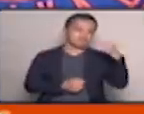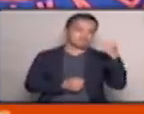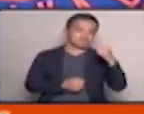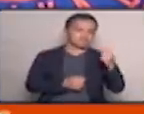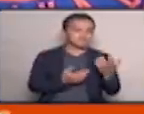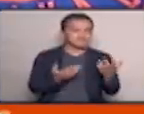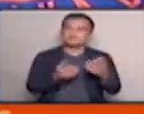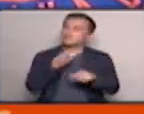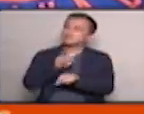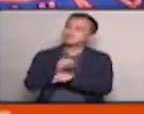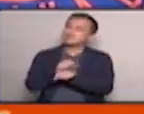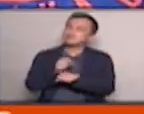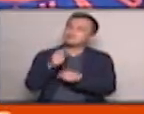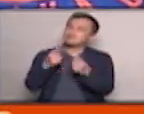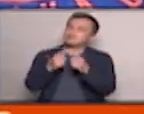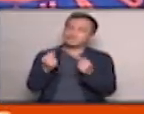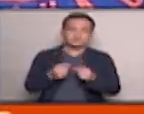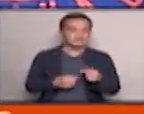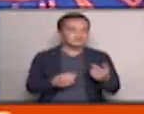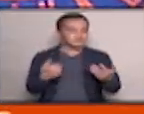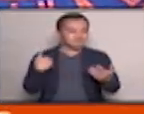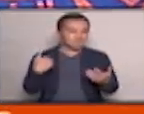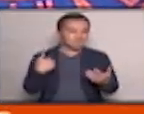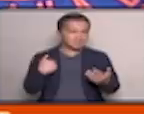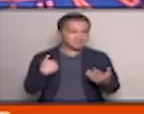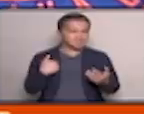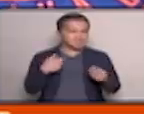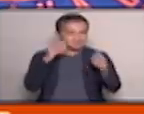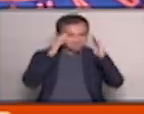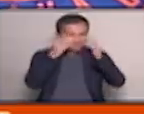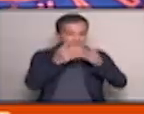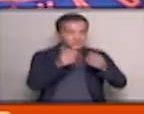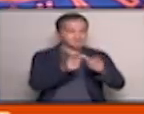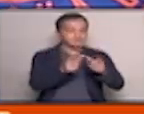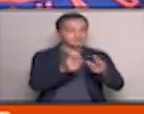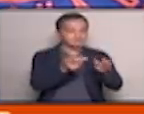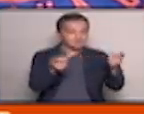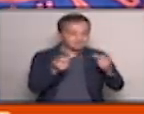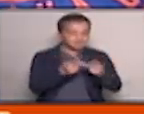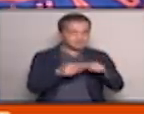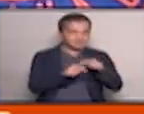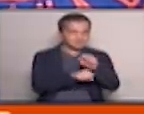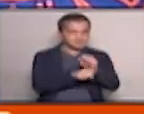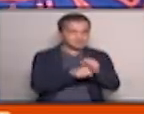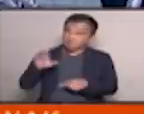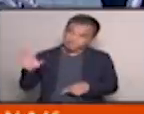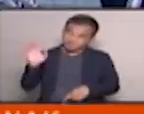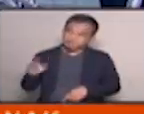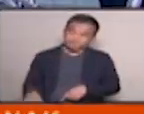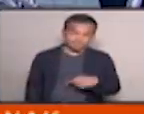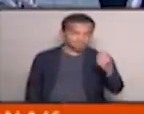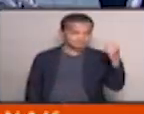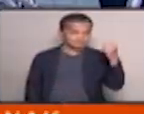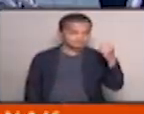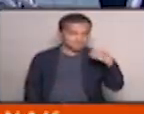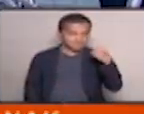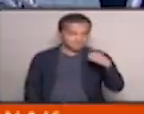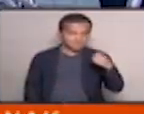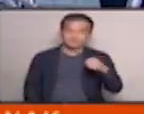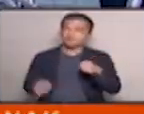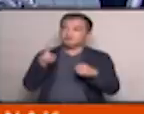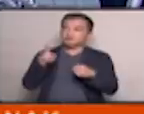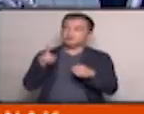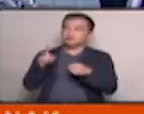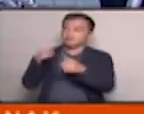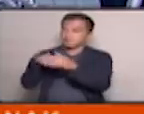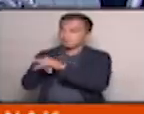sa Japan? Wala pa pong specific na location, pero ang trabaho po namin dun is welder po kaming lahat. Kayo po ipinasok sa isang